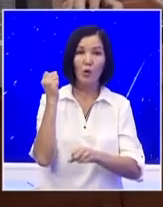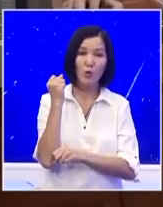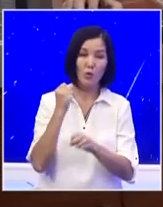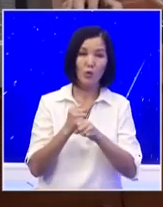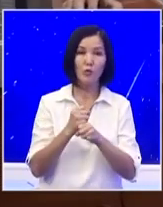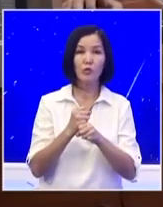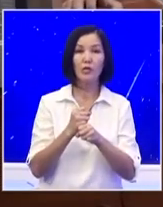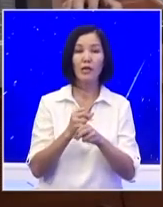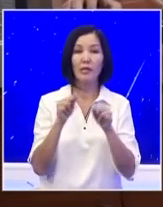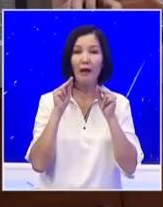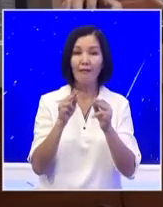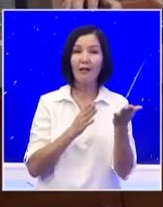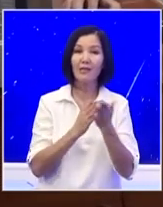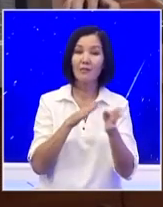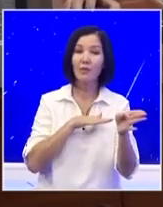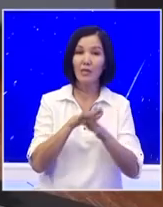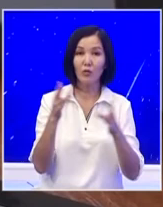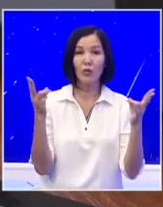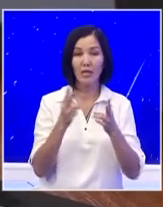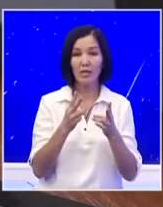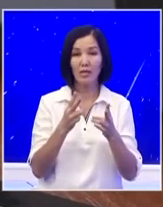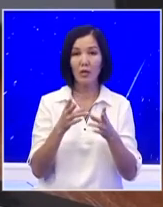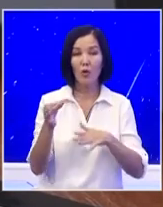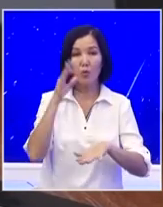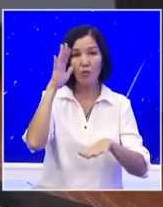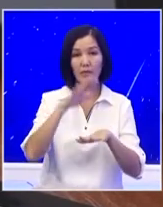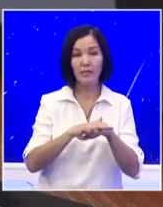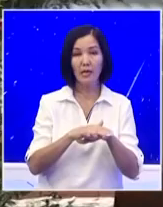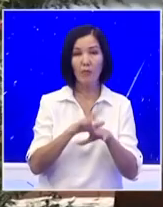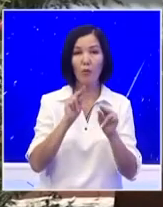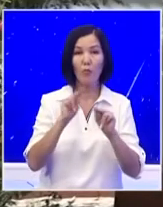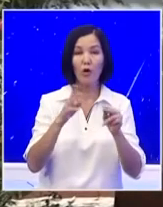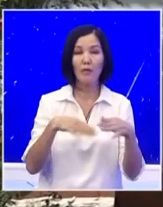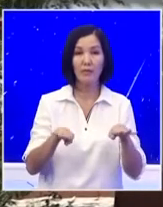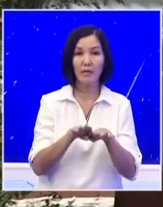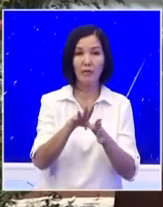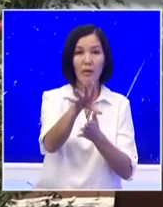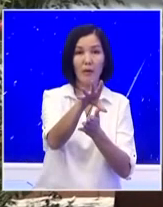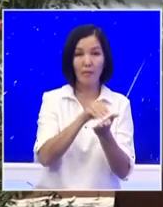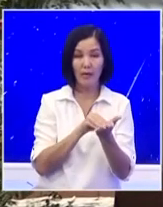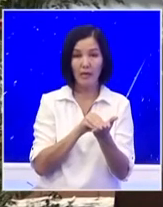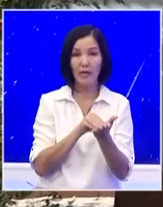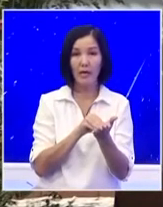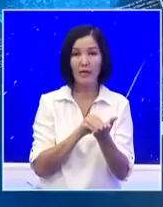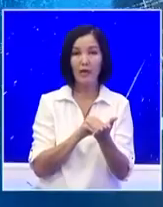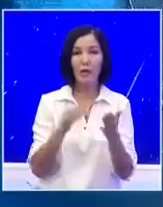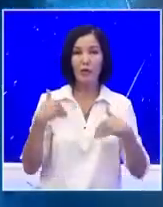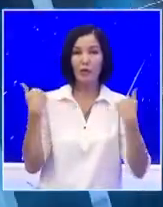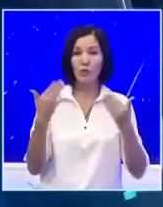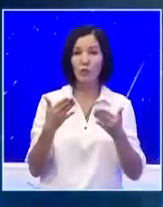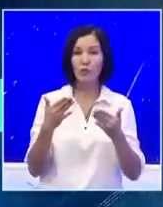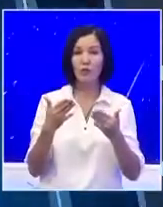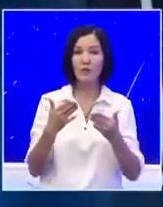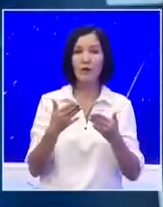шәкірттерін адал қызмет қылуға шақырады. Өзі де аймақ басшысы Амандық Баталовты ұстаз тұтып, әр бастамасына қолдау танытудан таңған емес. Медет